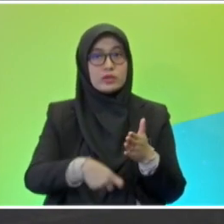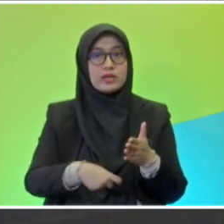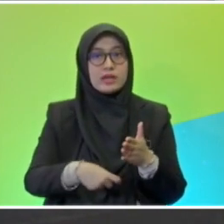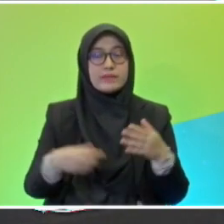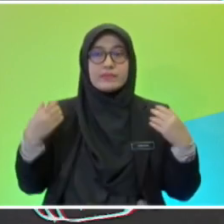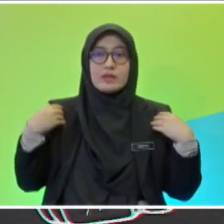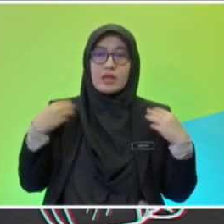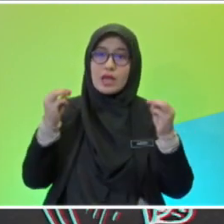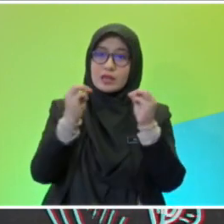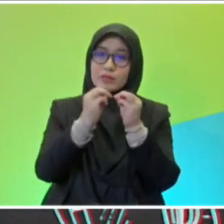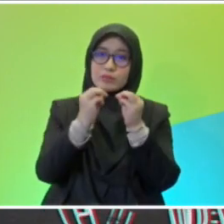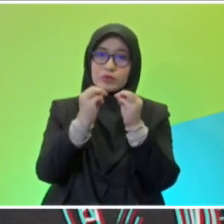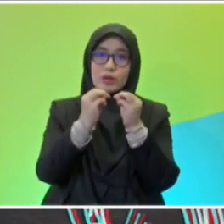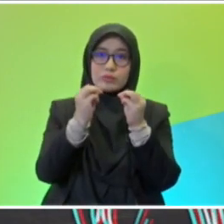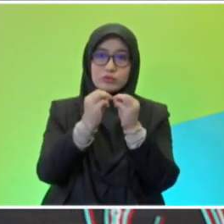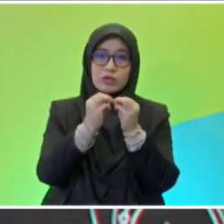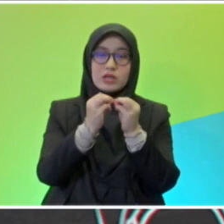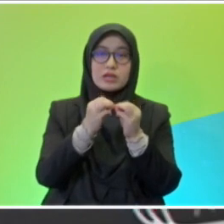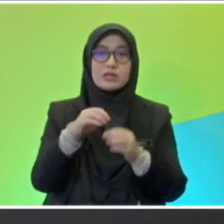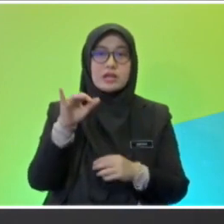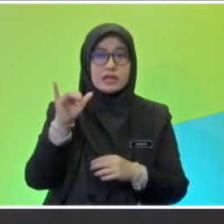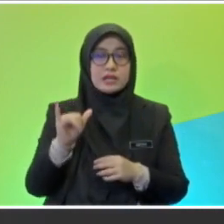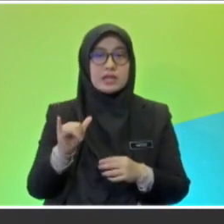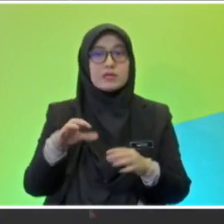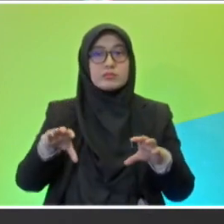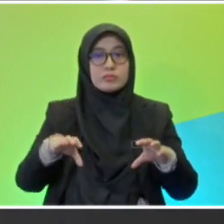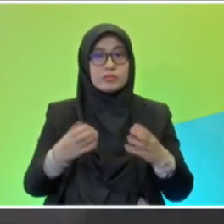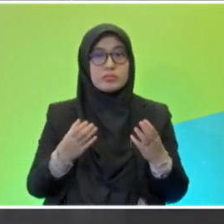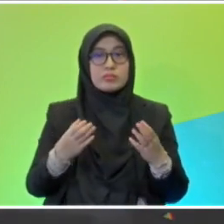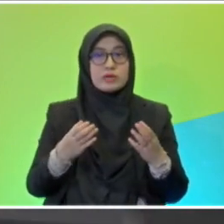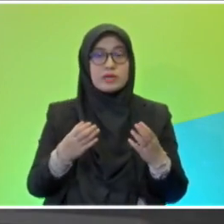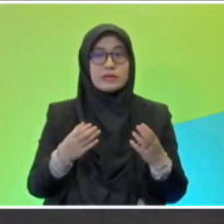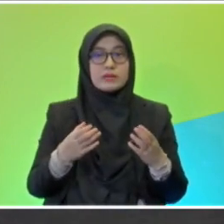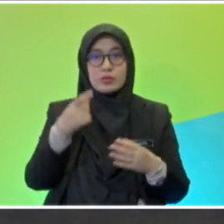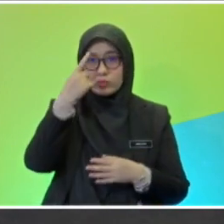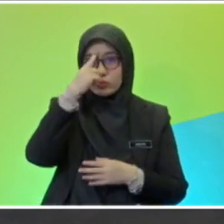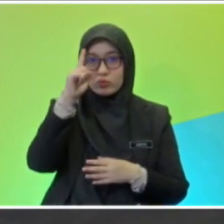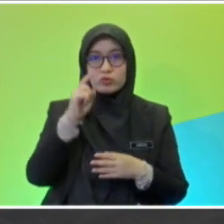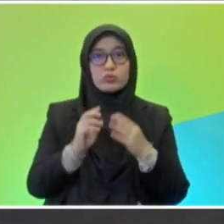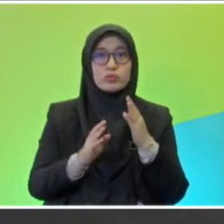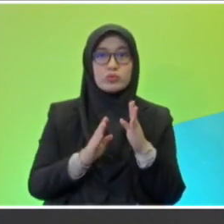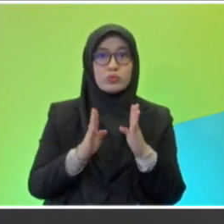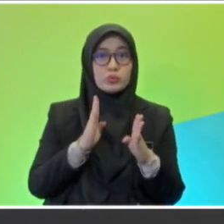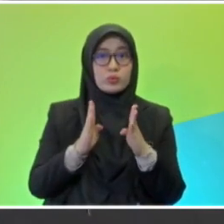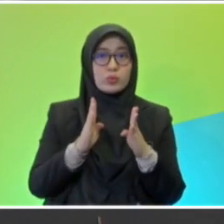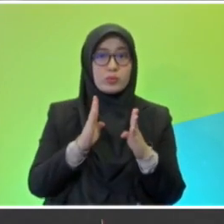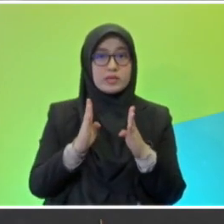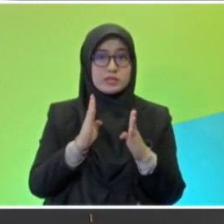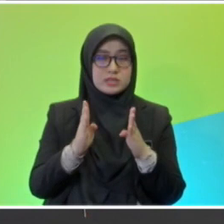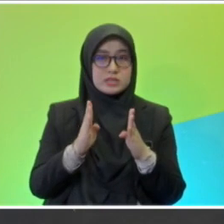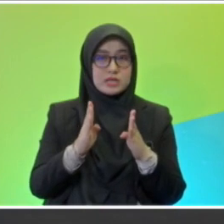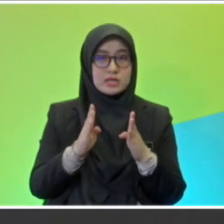antara Sultan Abdullah dan untuk membincangkan paketan menghapuskan